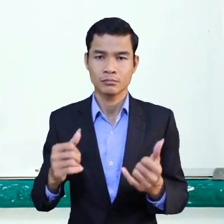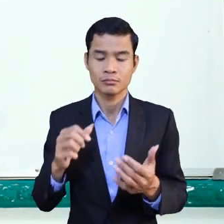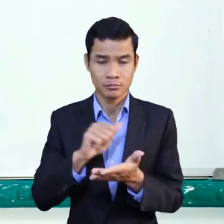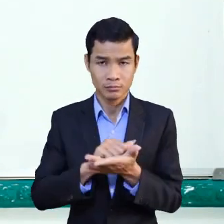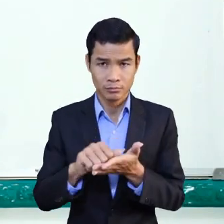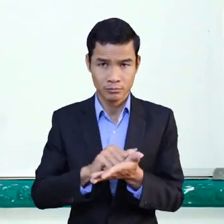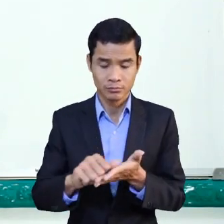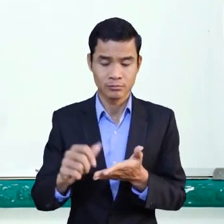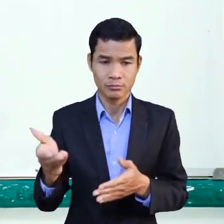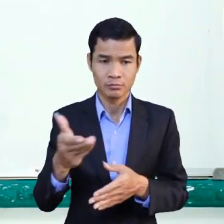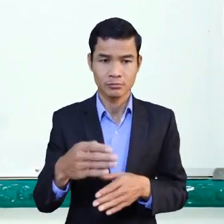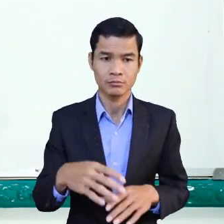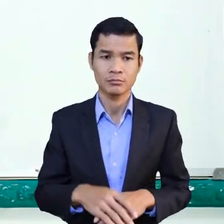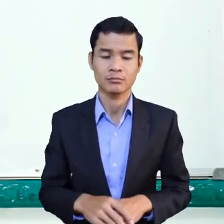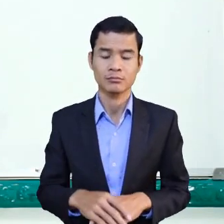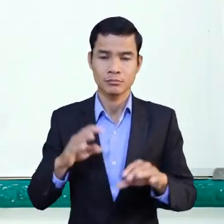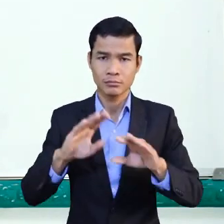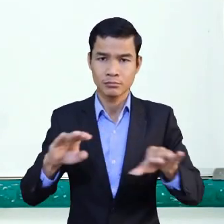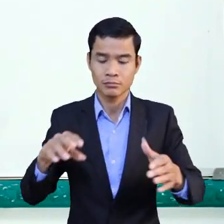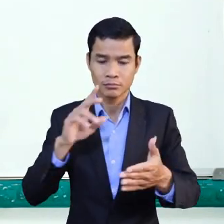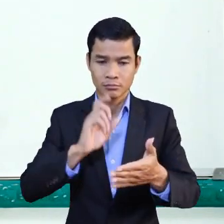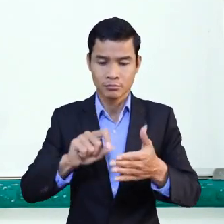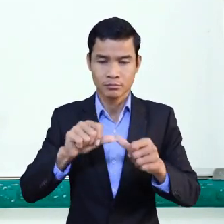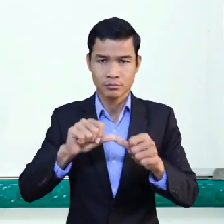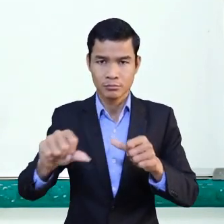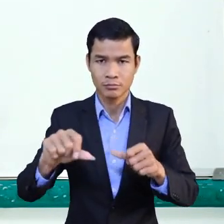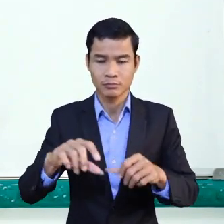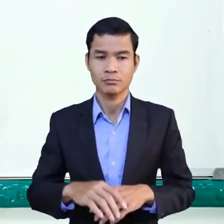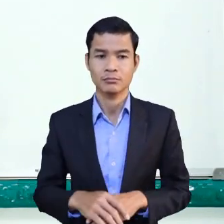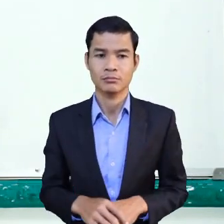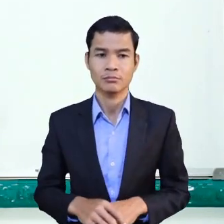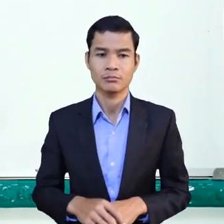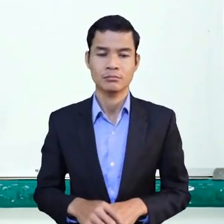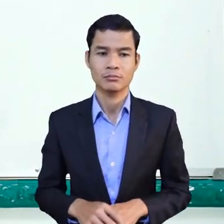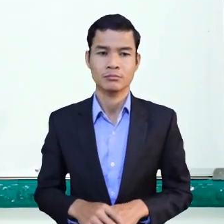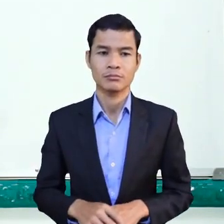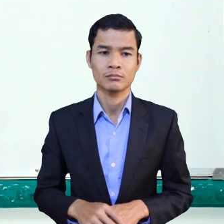បចាញ់ចាកូនត្រៀមសរសេរបន្ត